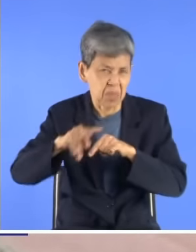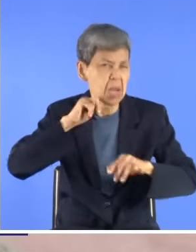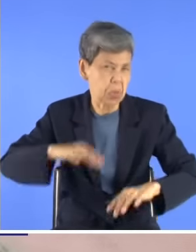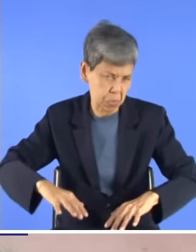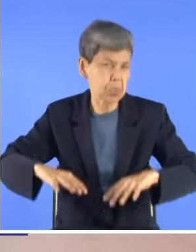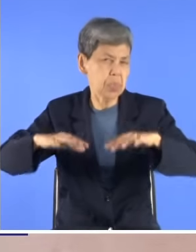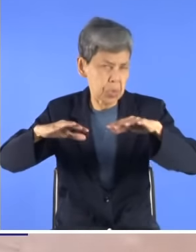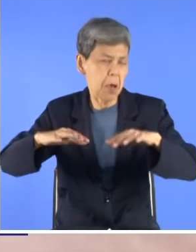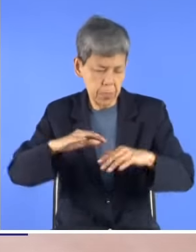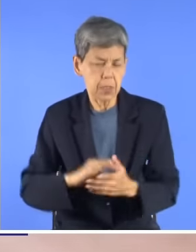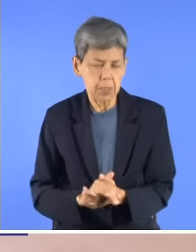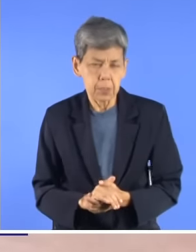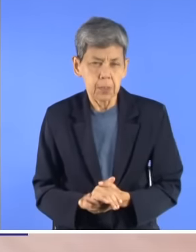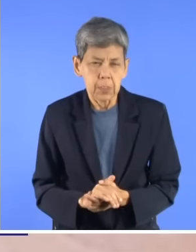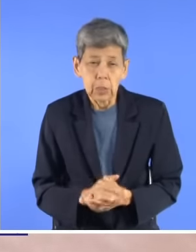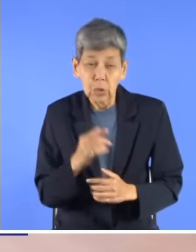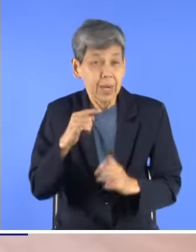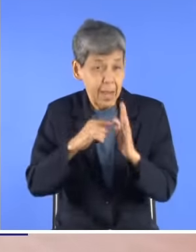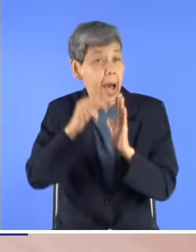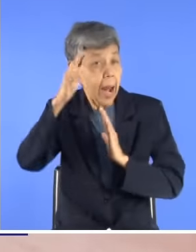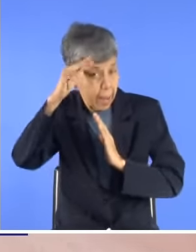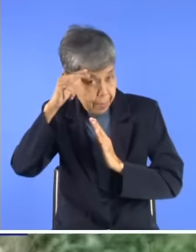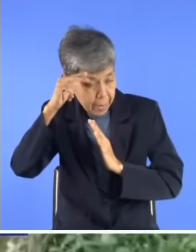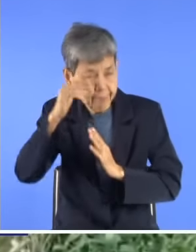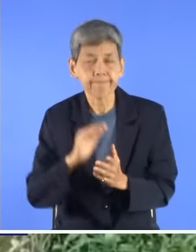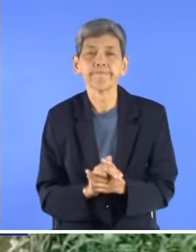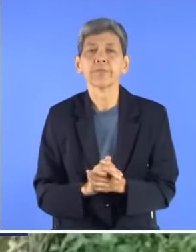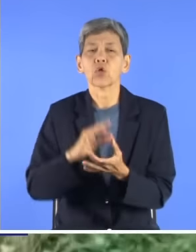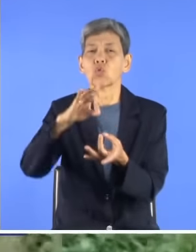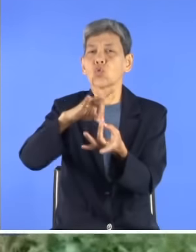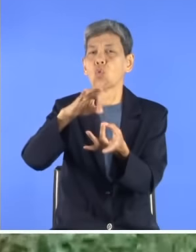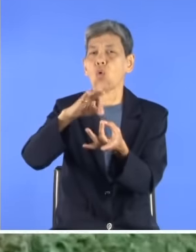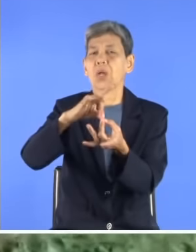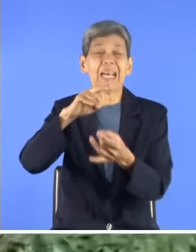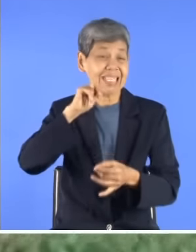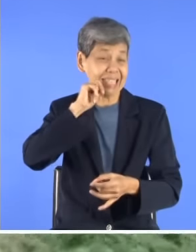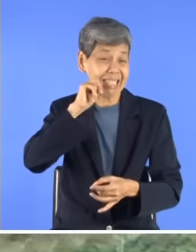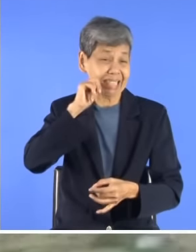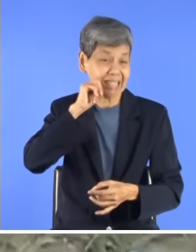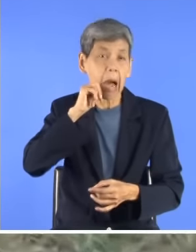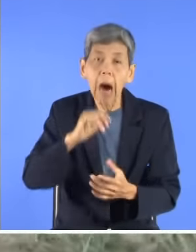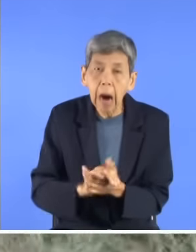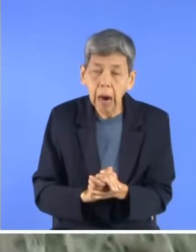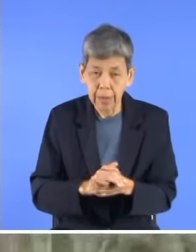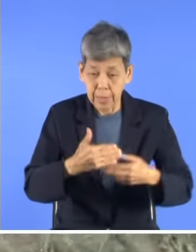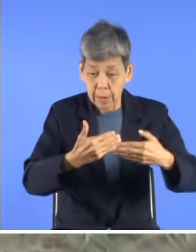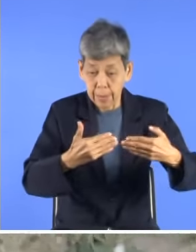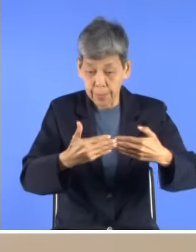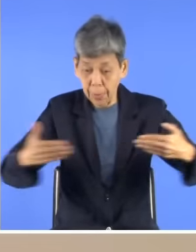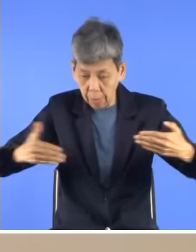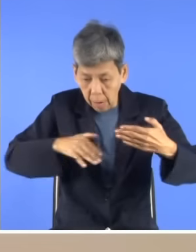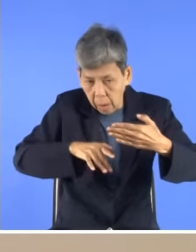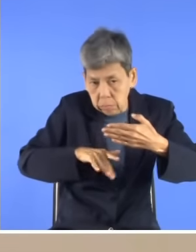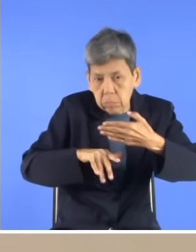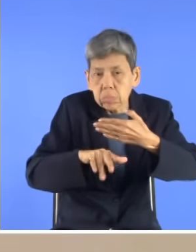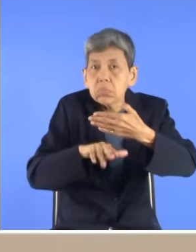การณ์น้ำป่าไหลหลากในที่ลำปางนะคะส่วนที่สุโขทัยค่ะมวลน้ำมุดใต้กำแพงผนังปูนกั้นน้ำริ